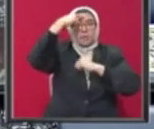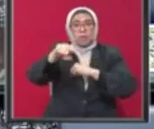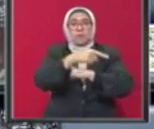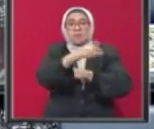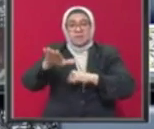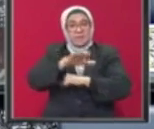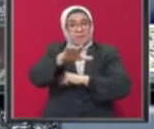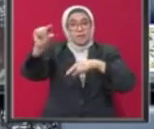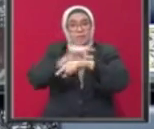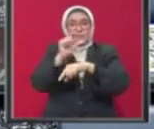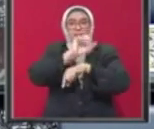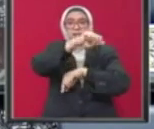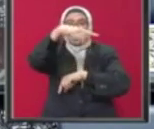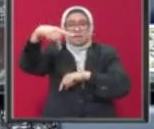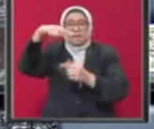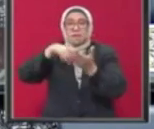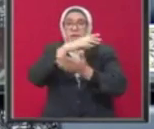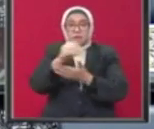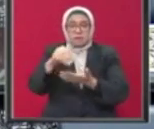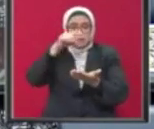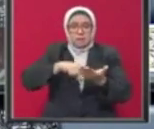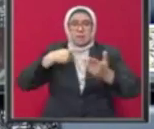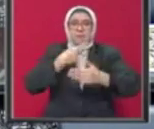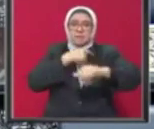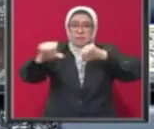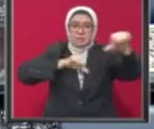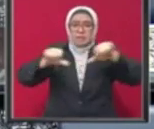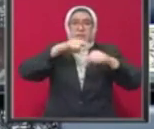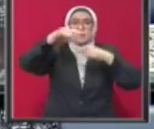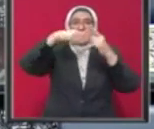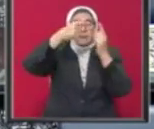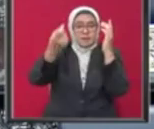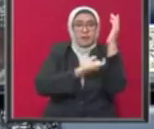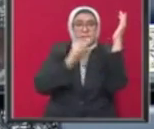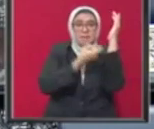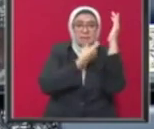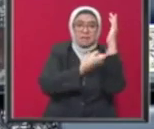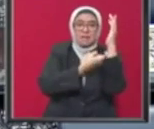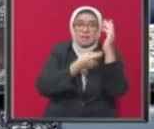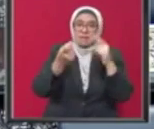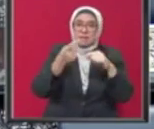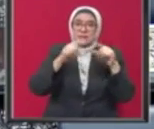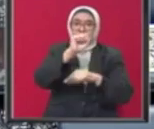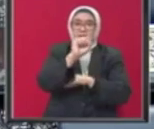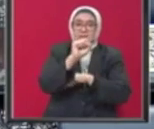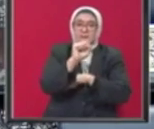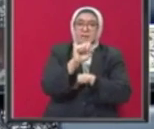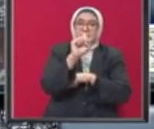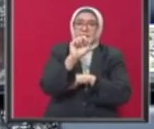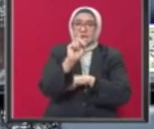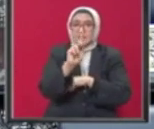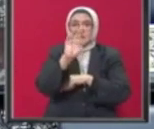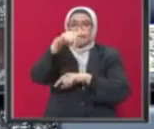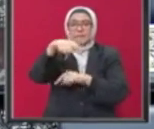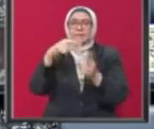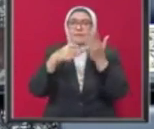Dan IPG ini kita aktifkan di kala mana harga getah sekerat sebagai contoh di bawah harga RM2.50. Itu yang pertama.